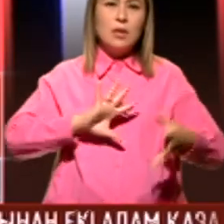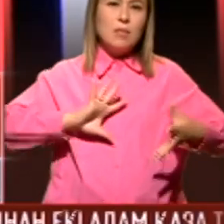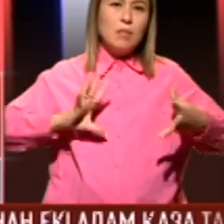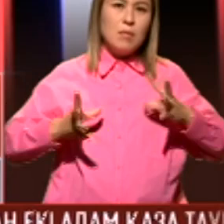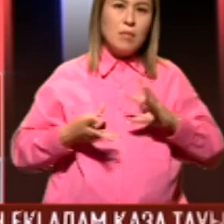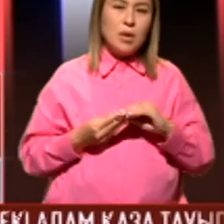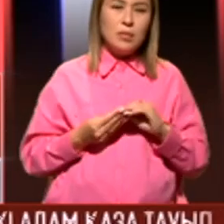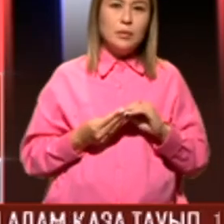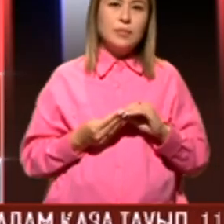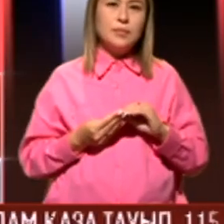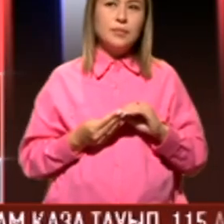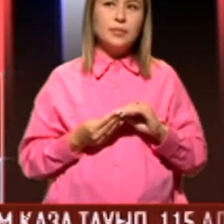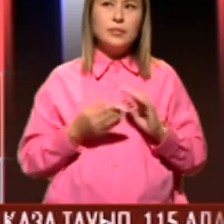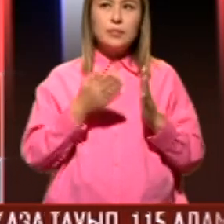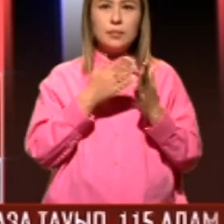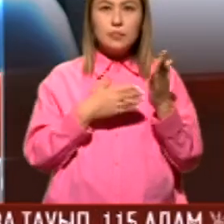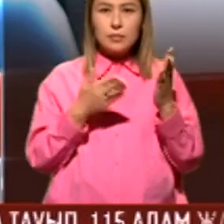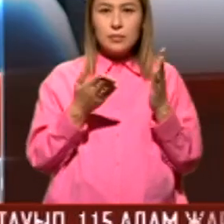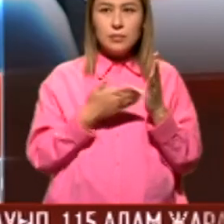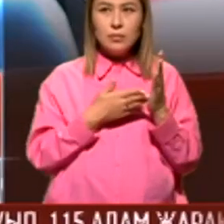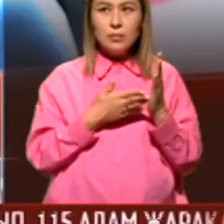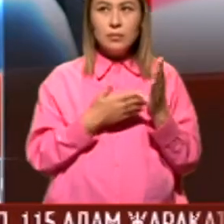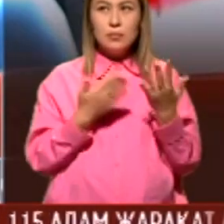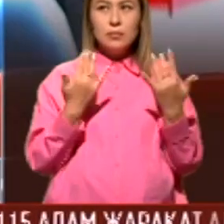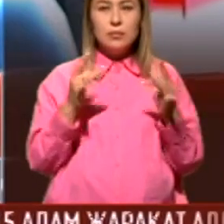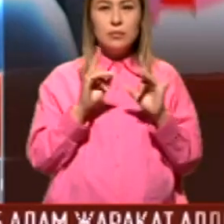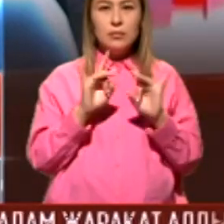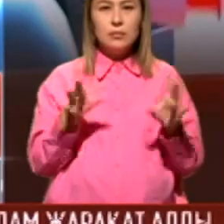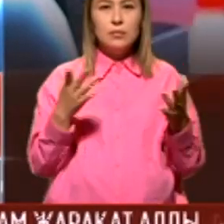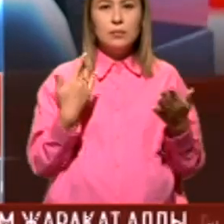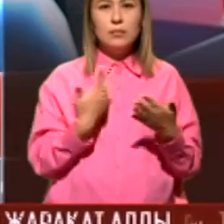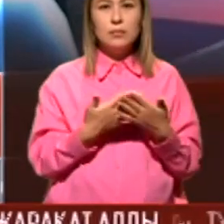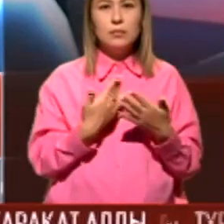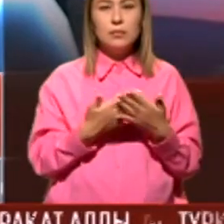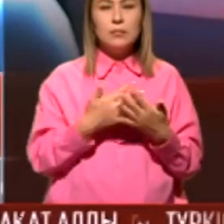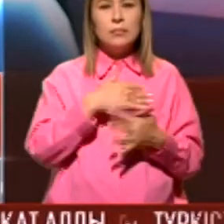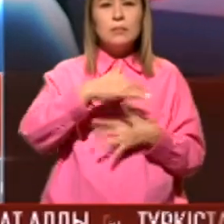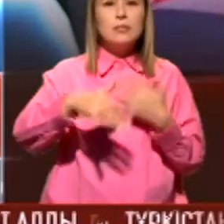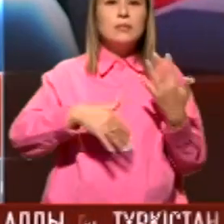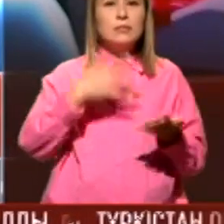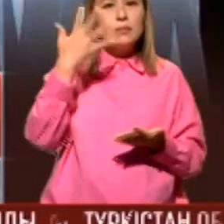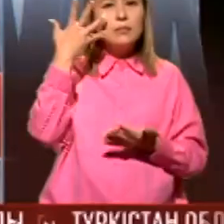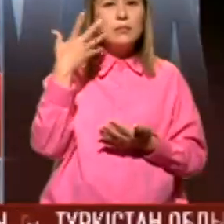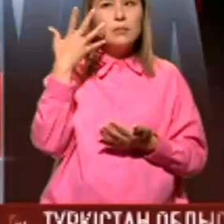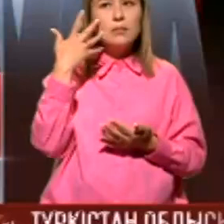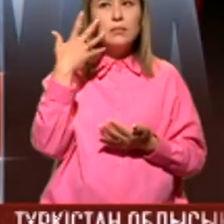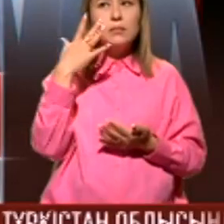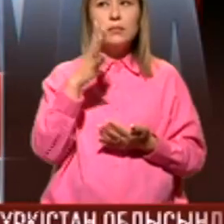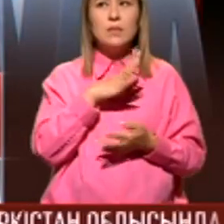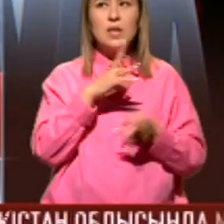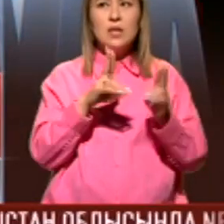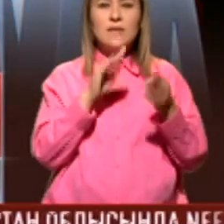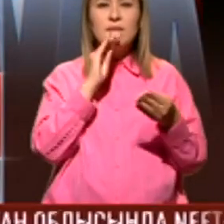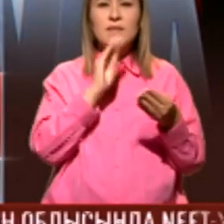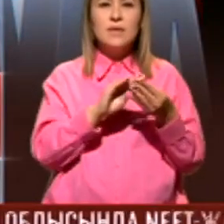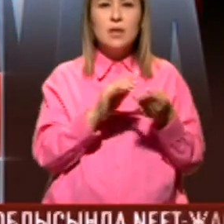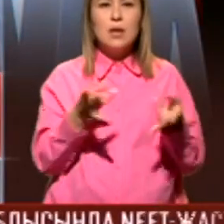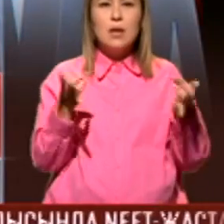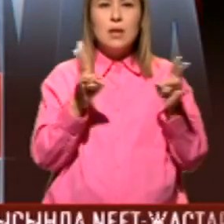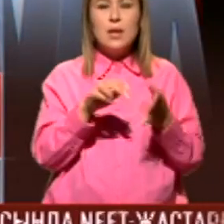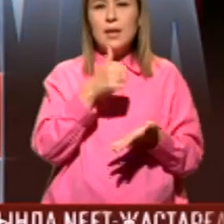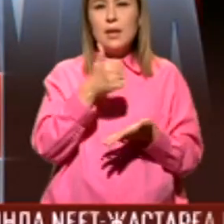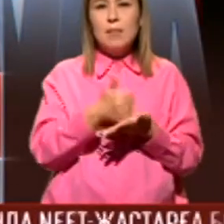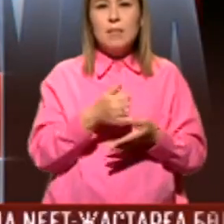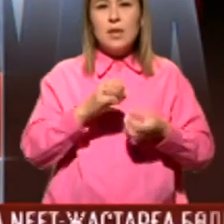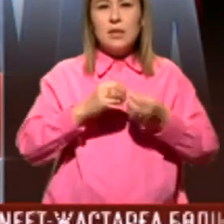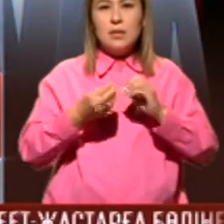күл талқан шыққаны ма, жоқ әлде? Жоқ, қараңызшы, жоқ. Бұл жерде былай деп түсіндіру керек те. Мына дүрбелең кезеңде стратегия орнында қалады. Басты мәселе